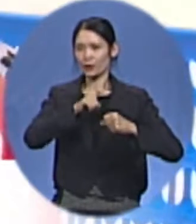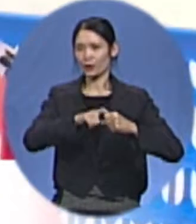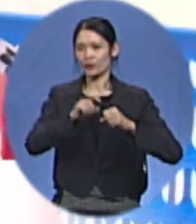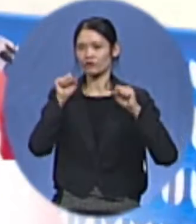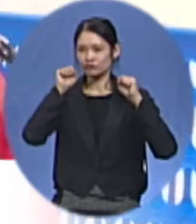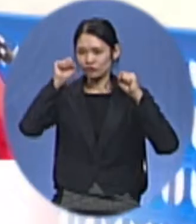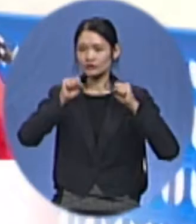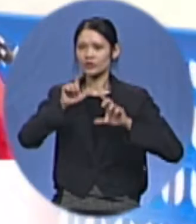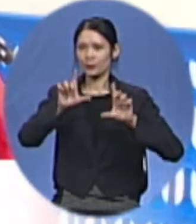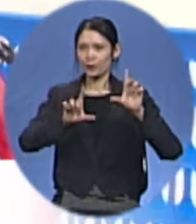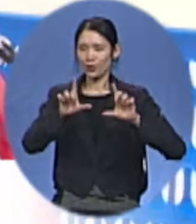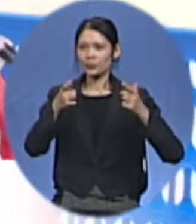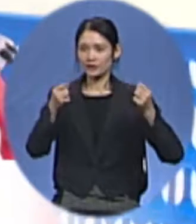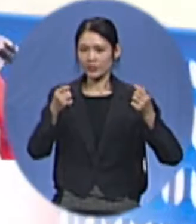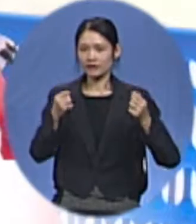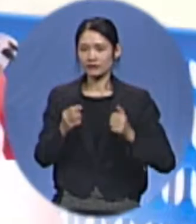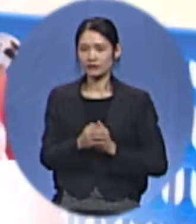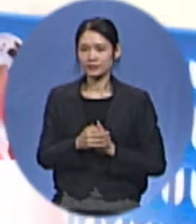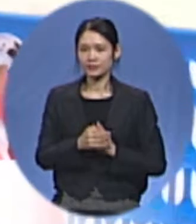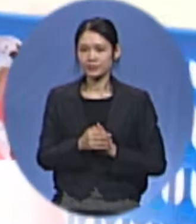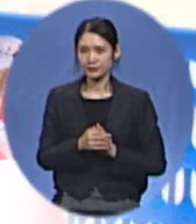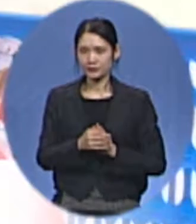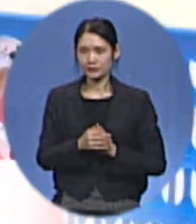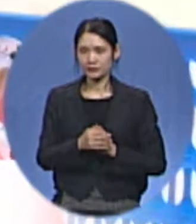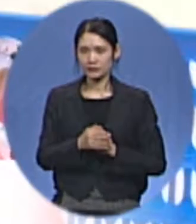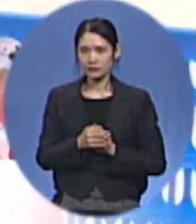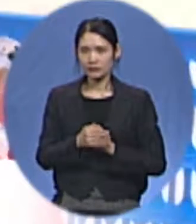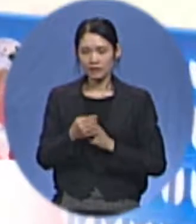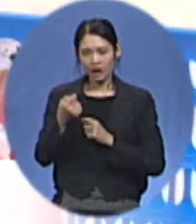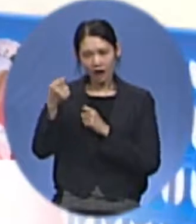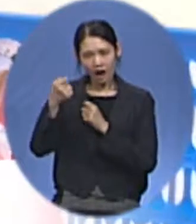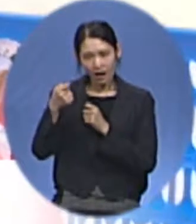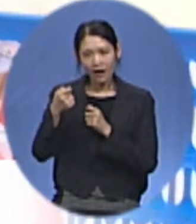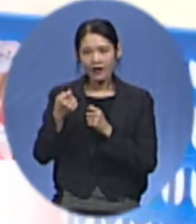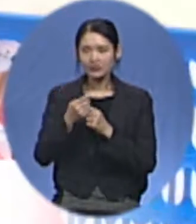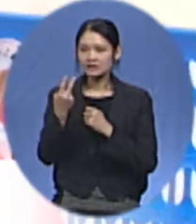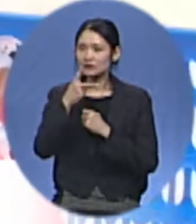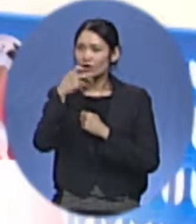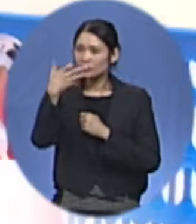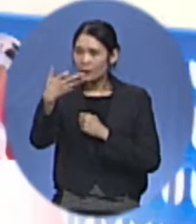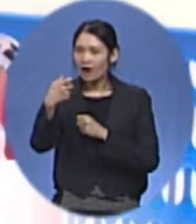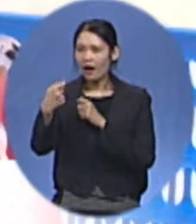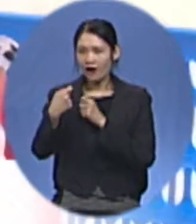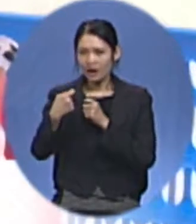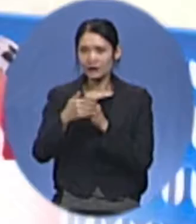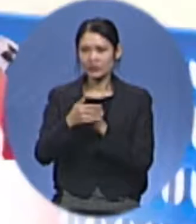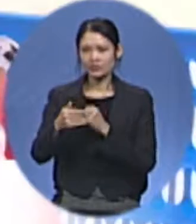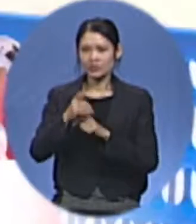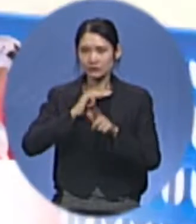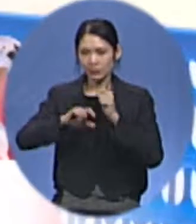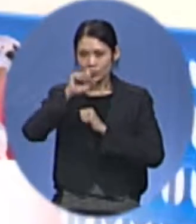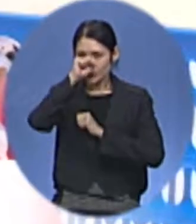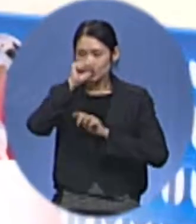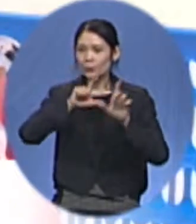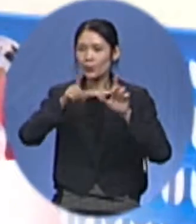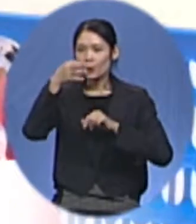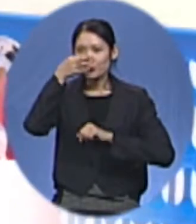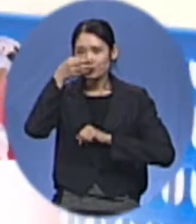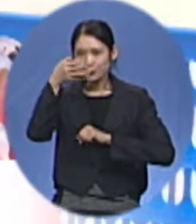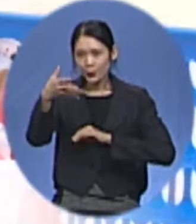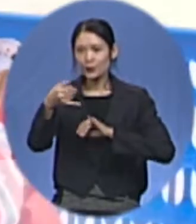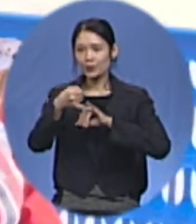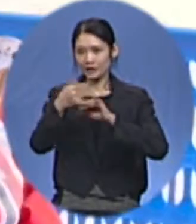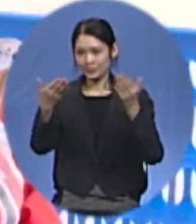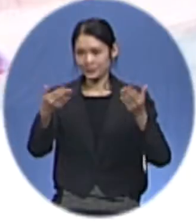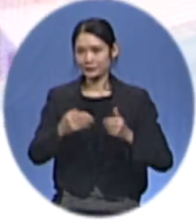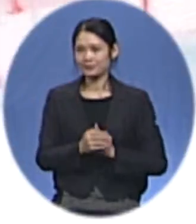운동선수의 모습인 것 같고 뭐 이제 얼마 안 남았으니까 그때는 더 좋은 모습 보여주도록